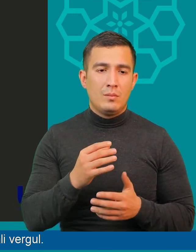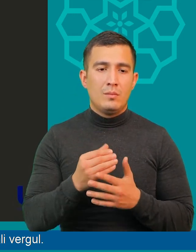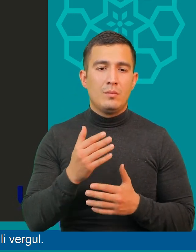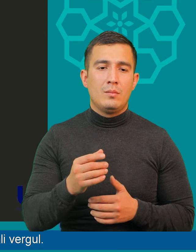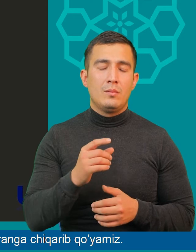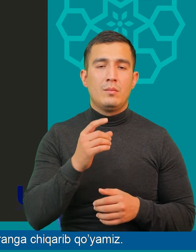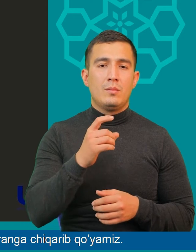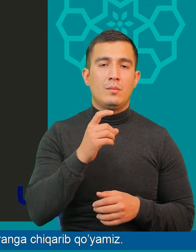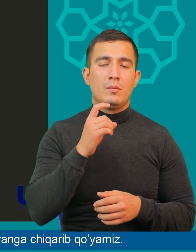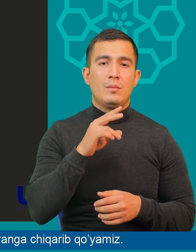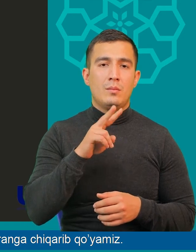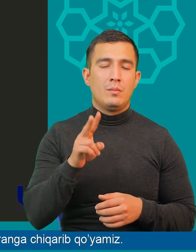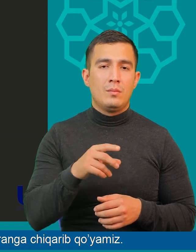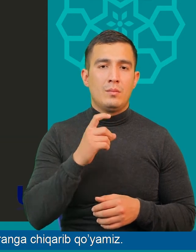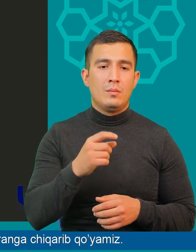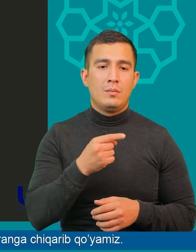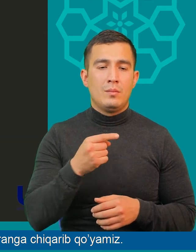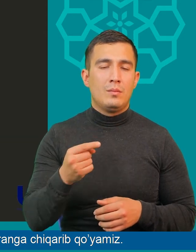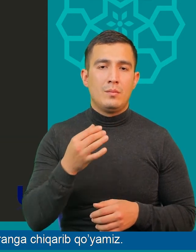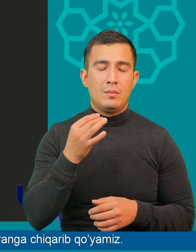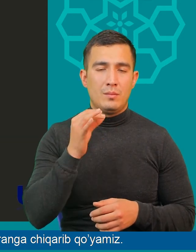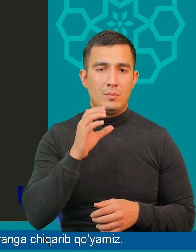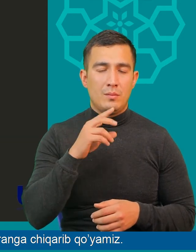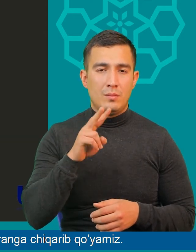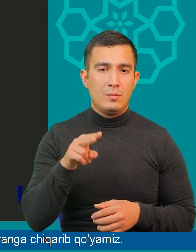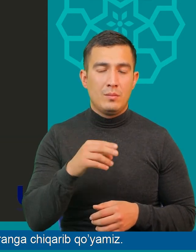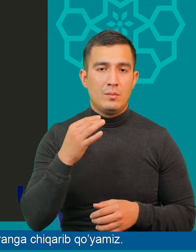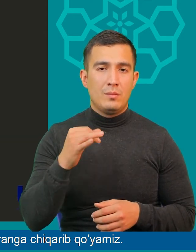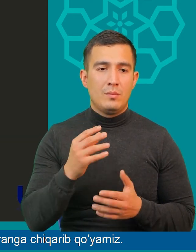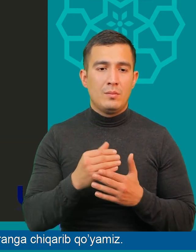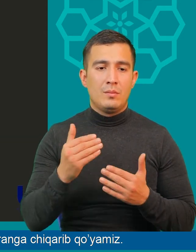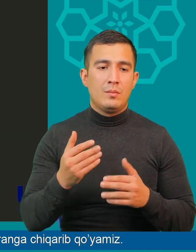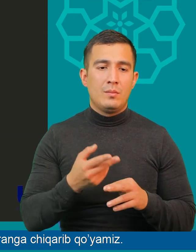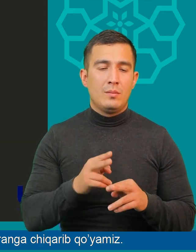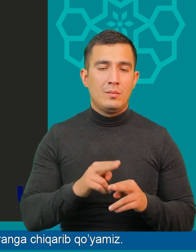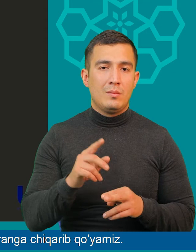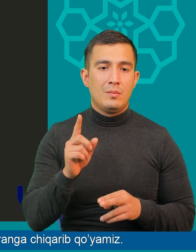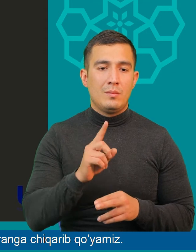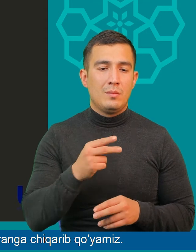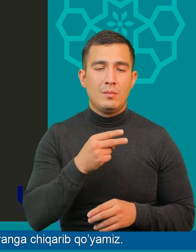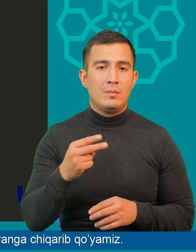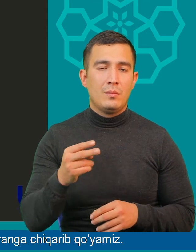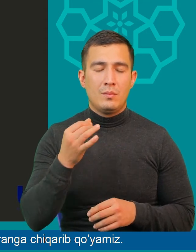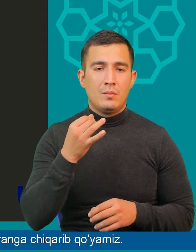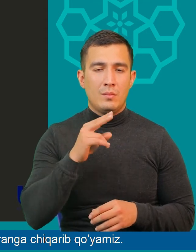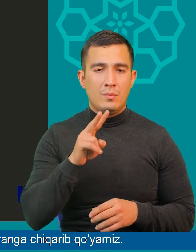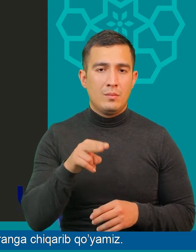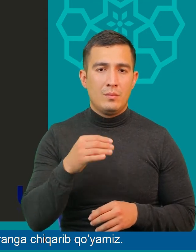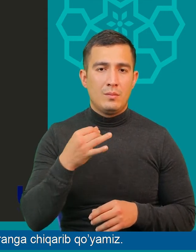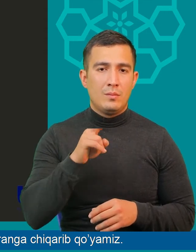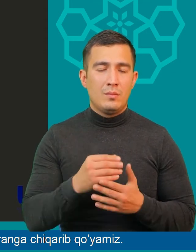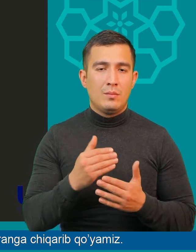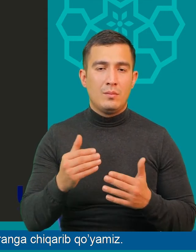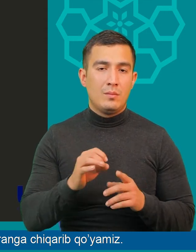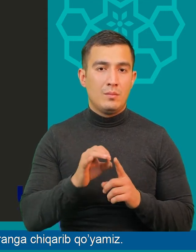nuqta ber bu. Aks holda dollar z o'zgaruvchisi hisoblasin. Dollar y minus dollar x